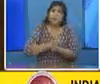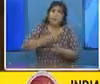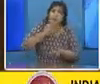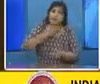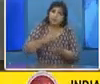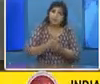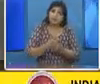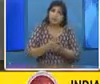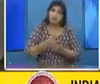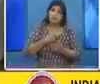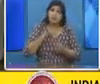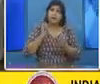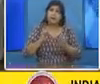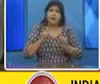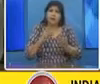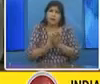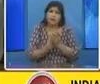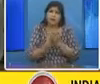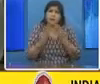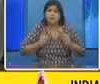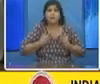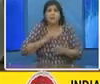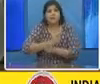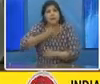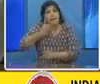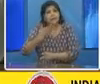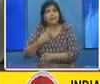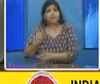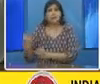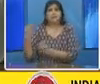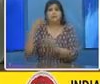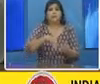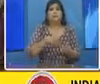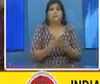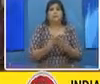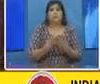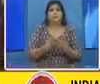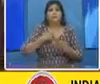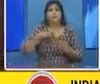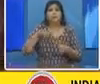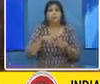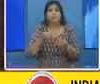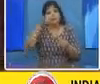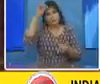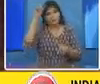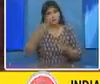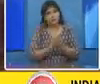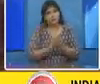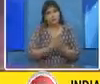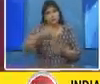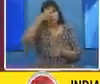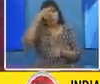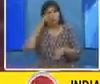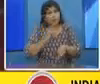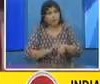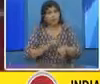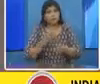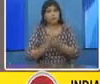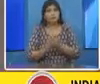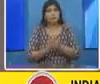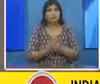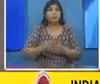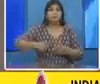संस्कार निस्वार्थ भाव से सेवा की प्रेरणा देते हैं। भारत ने जिस तरह मुश्किल समय